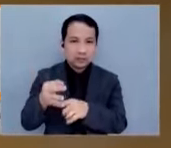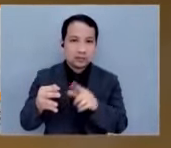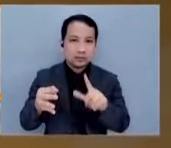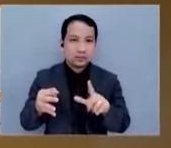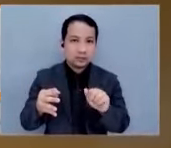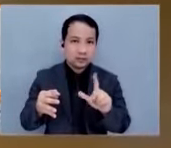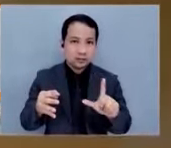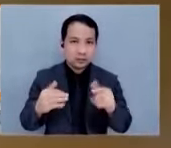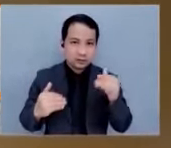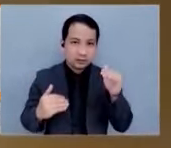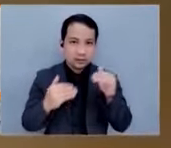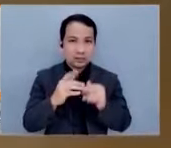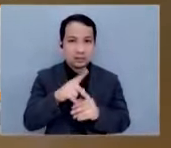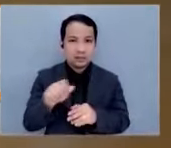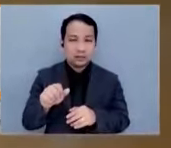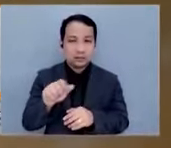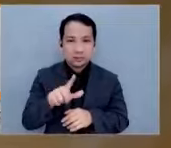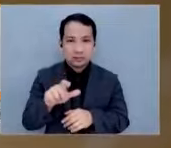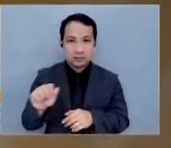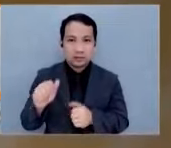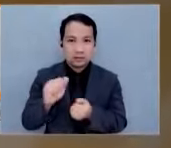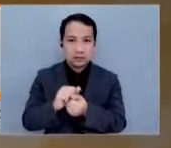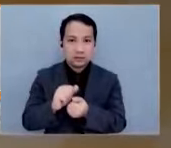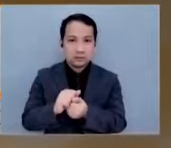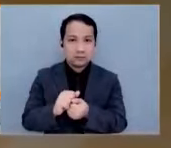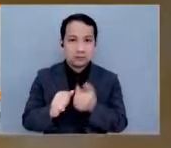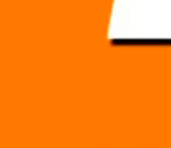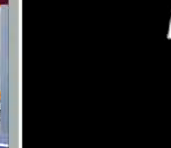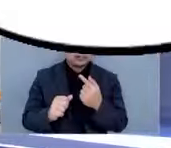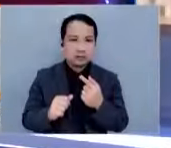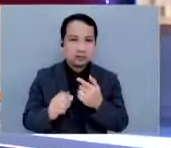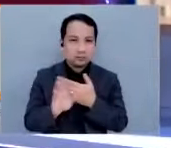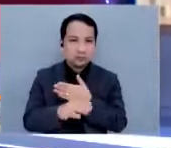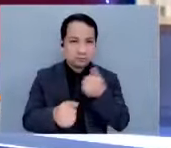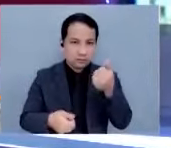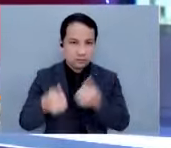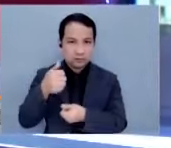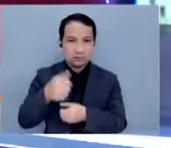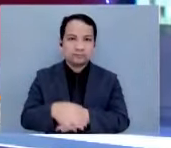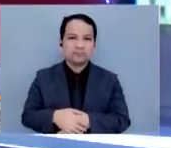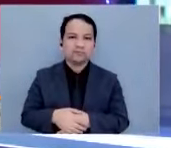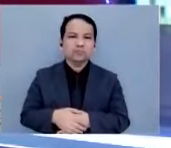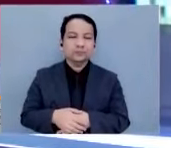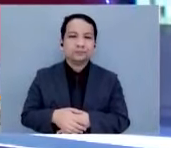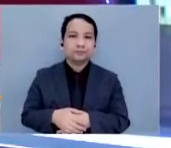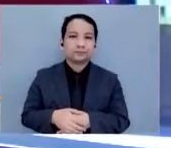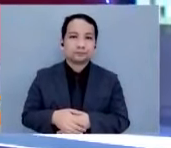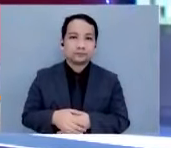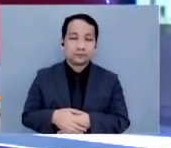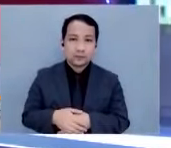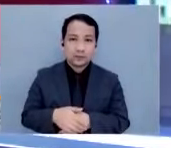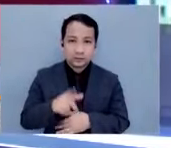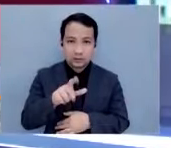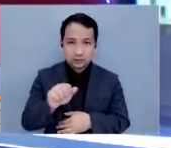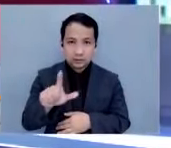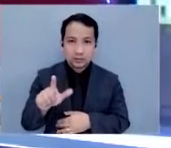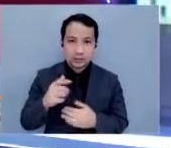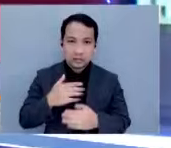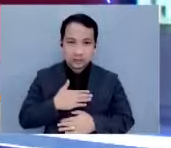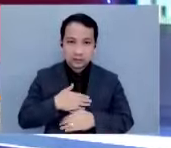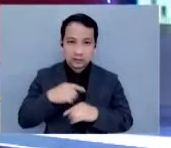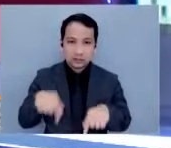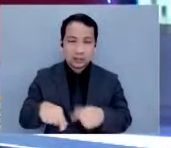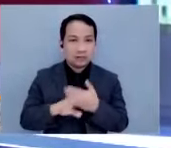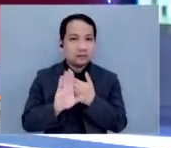playoff spot ang Lakers pagkatapos makakuha ng back-to-back wins. Masaya na naman ang Laker fans natin dito, kaya huwag kayong